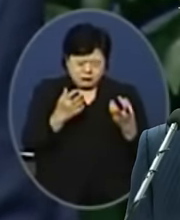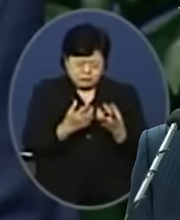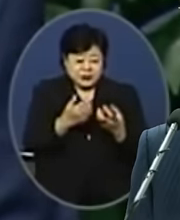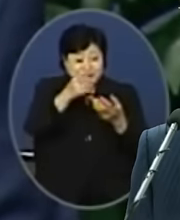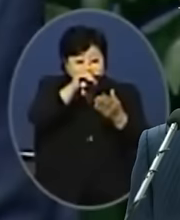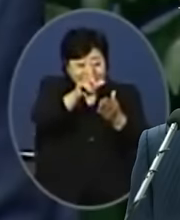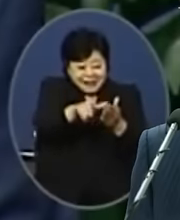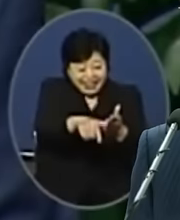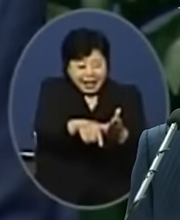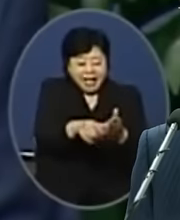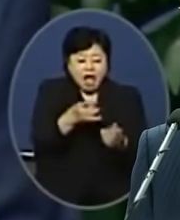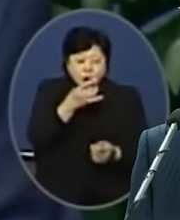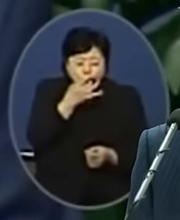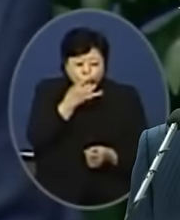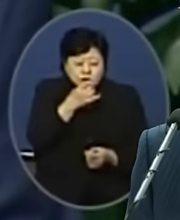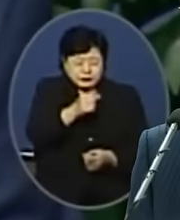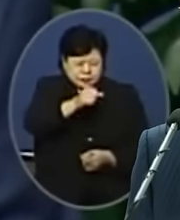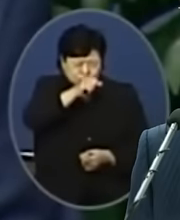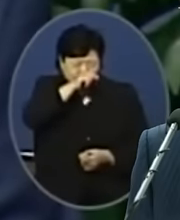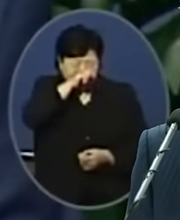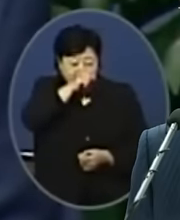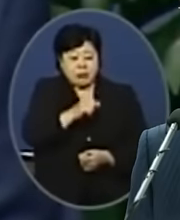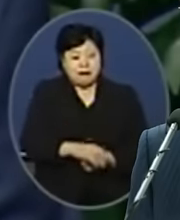될 때 좋은